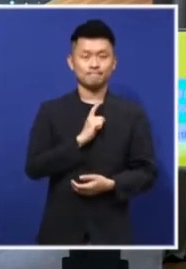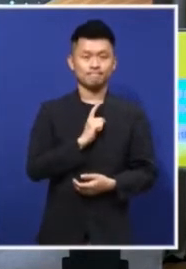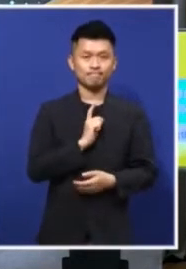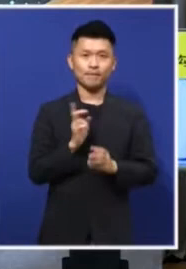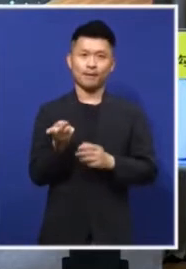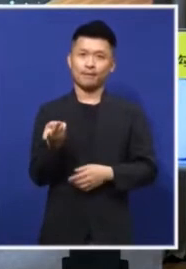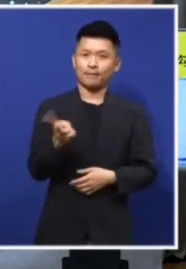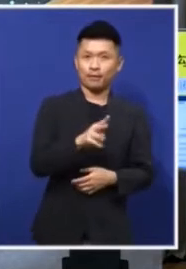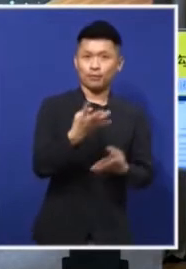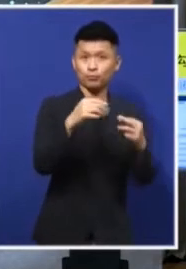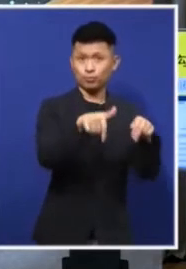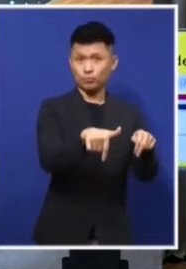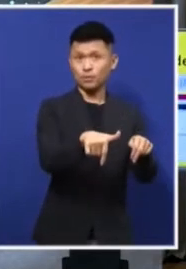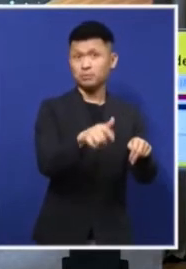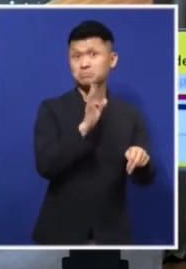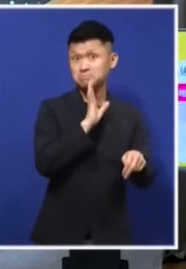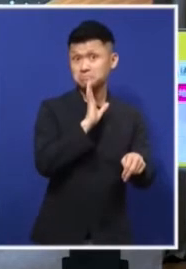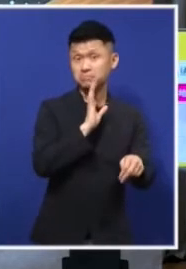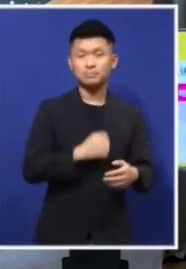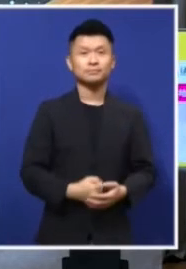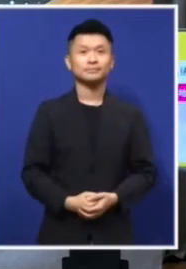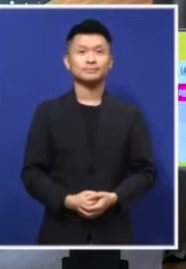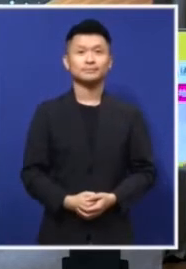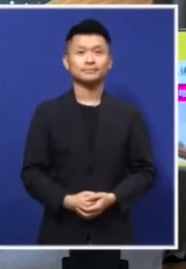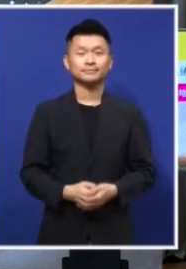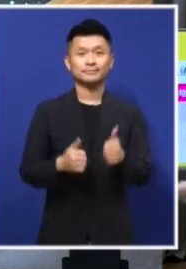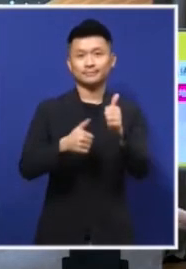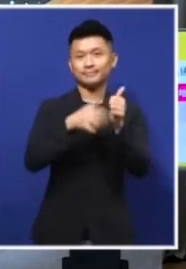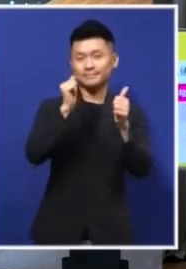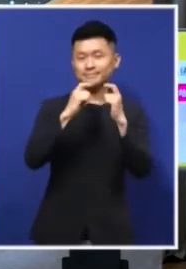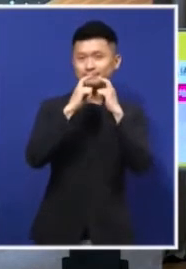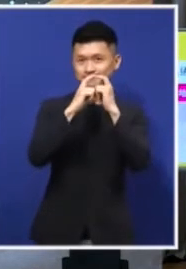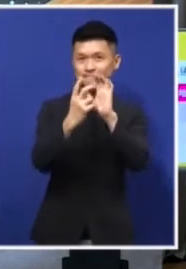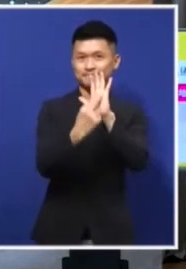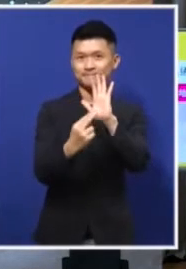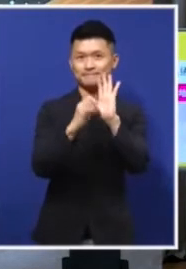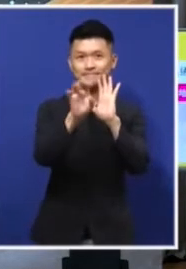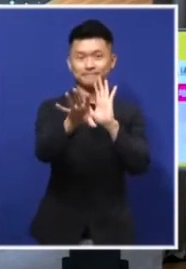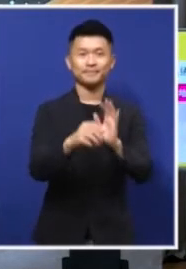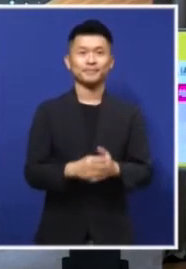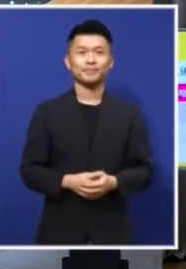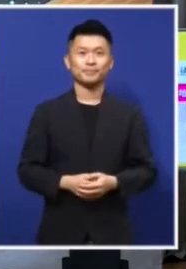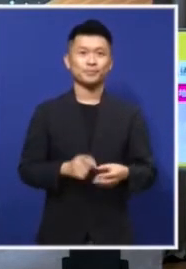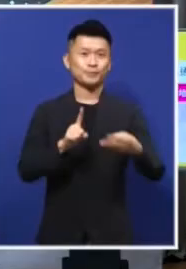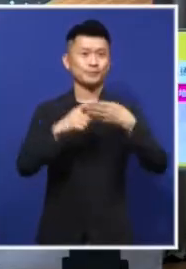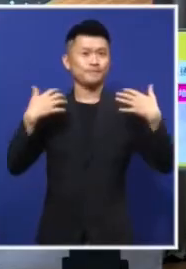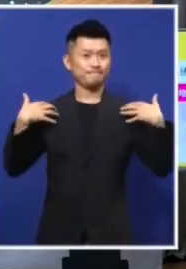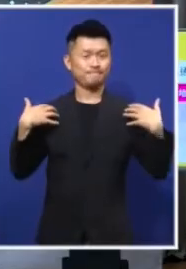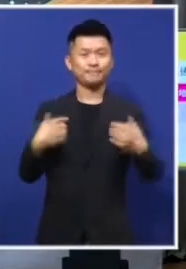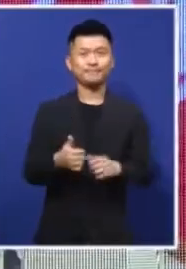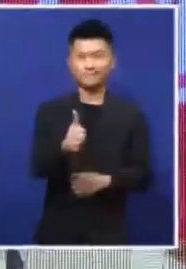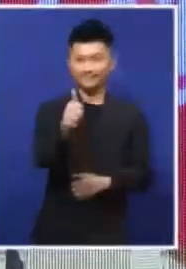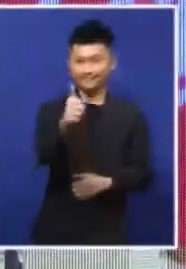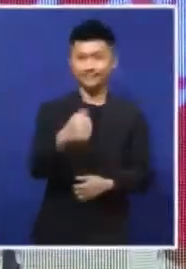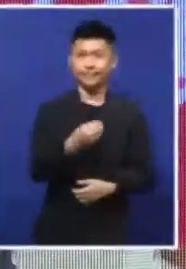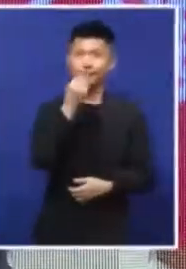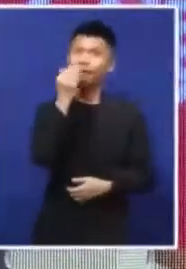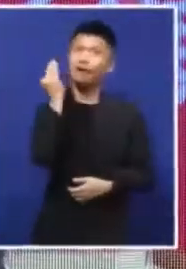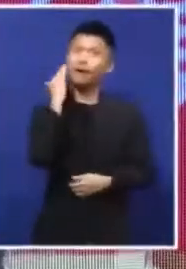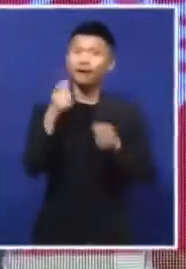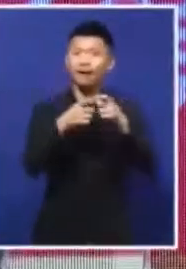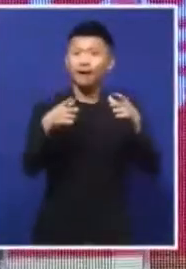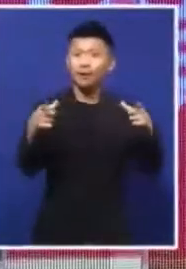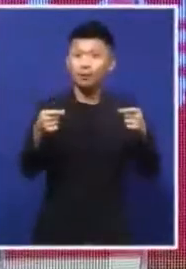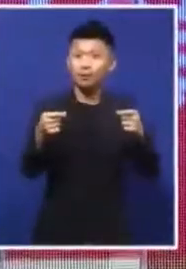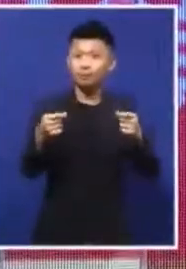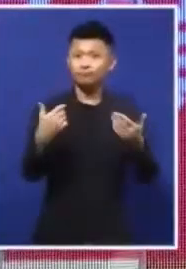是不是这样？谢谢。 那个我们次长来回答一下好了，我们主打的 谢谢。我们好时券非常明确，